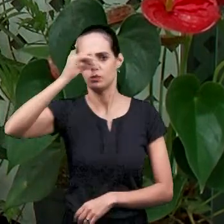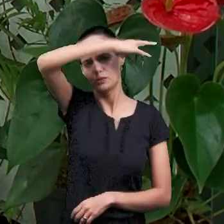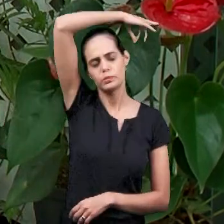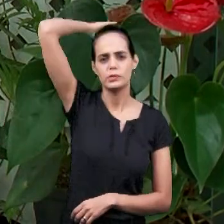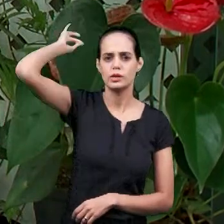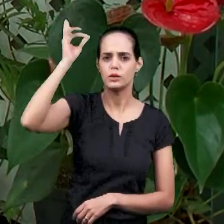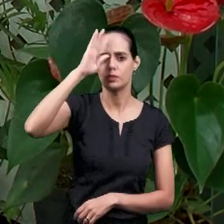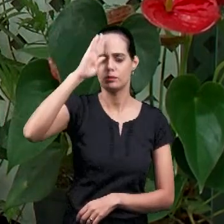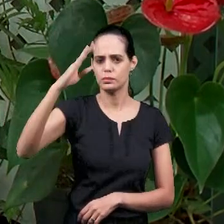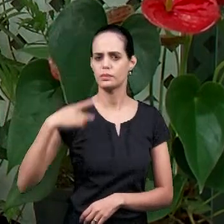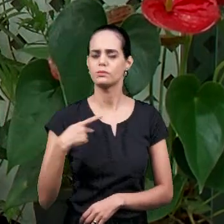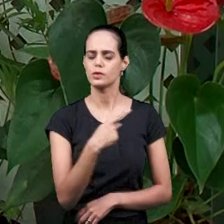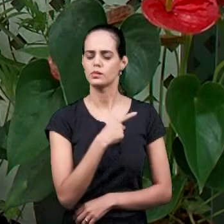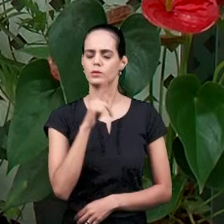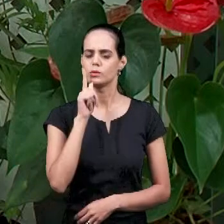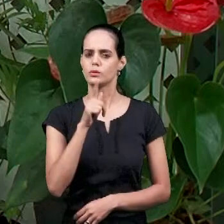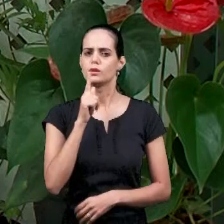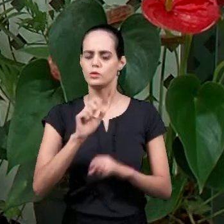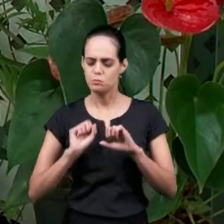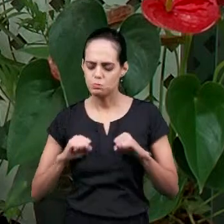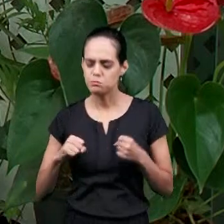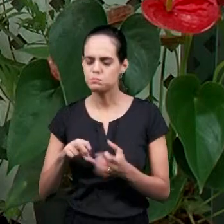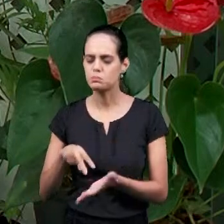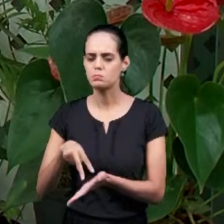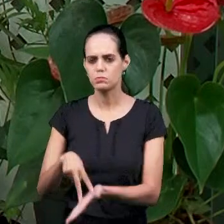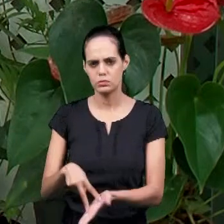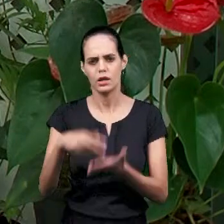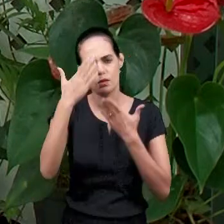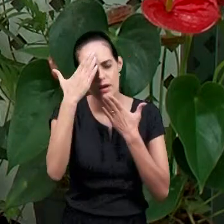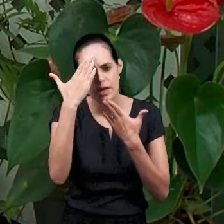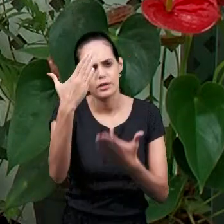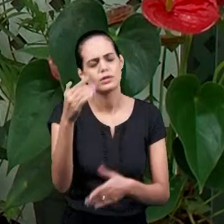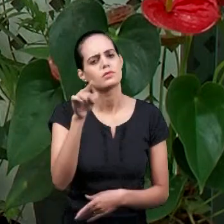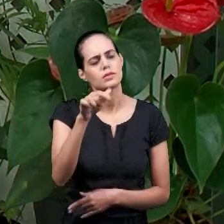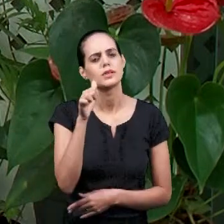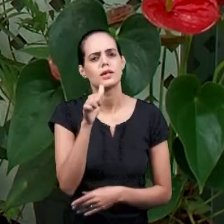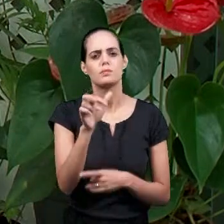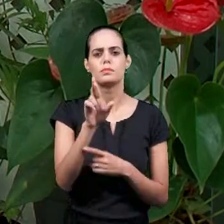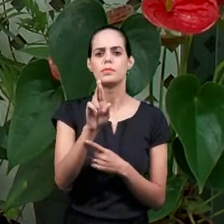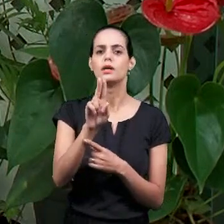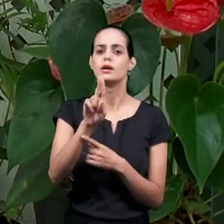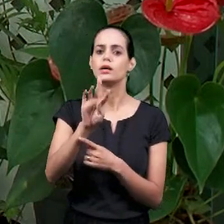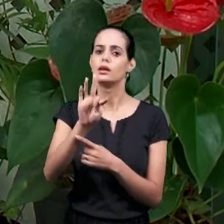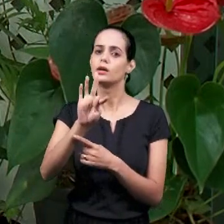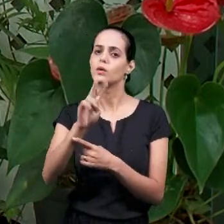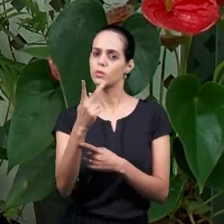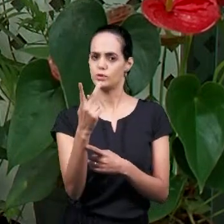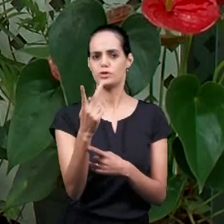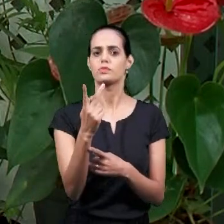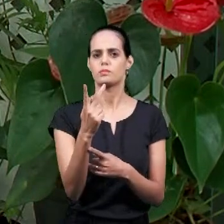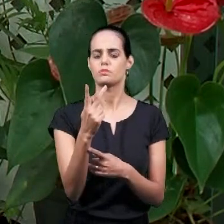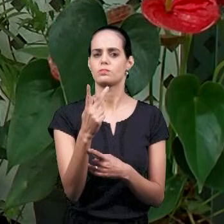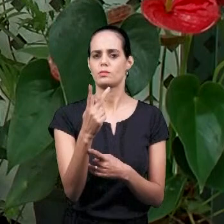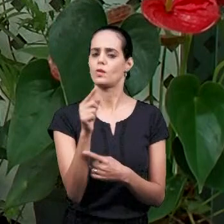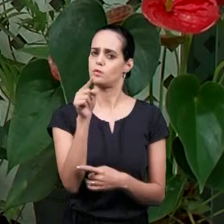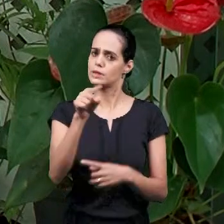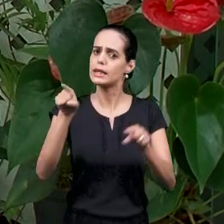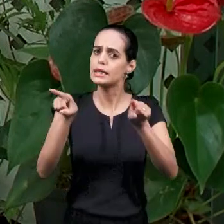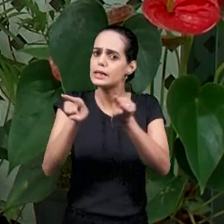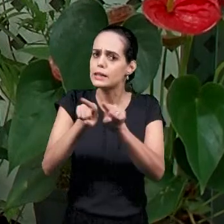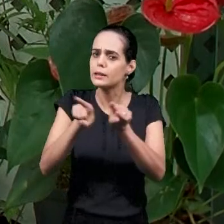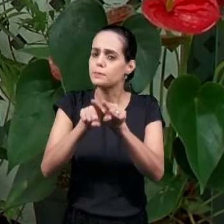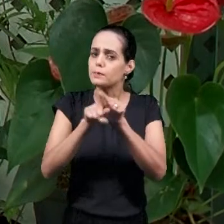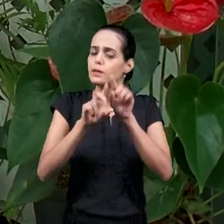mais principalement pour ma vie. Et c'est ça qui nous soutient, ma sœur. Je remercie ma sœur Ruth, pas seulement elle, mais